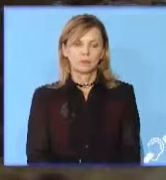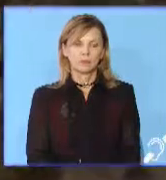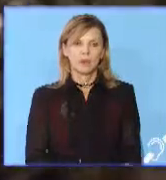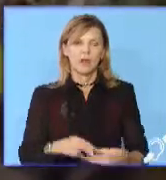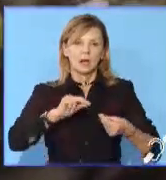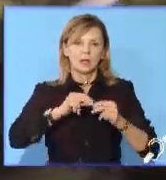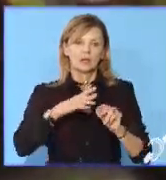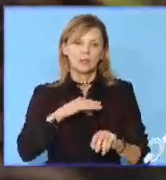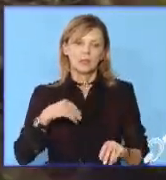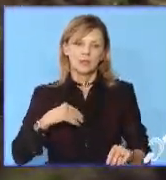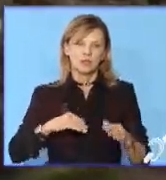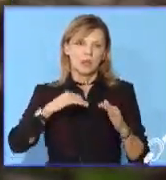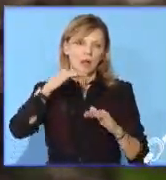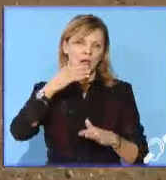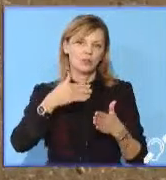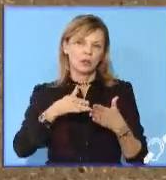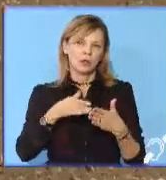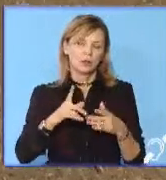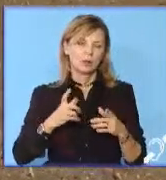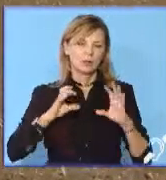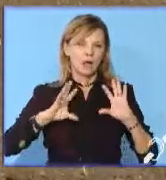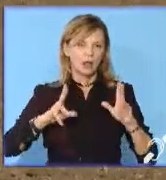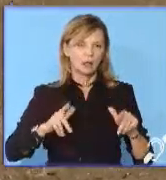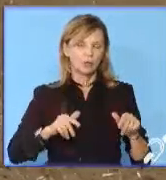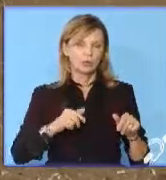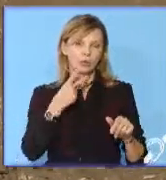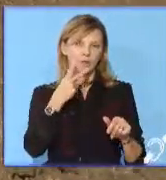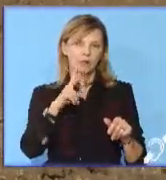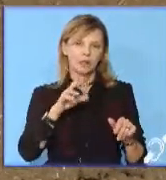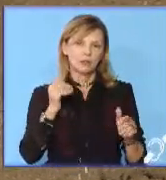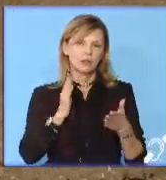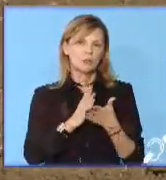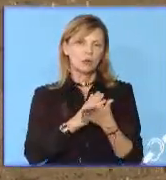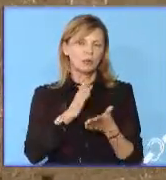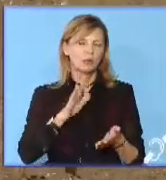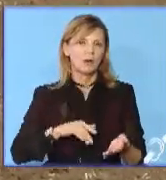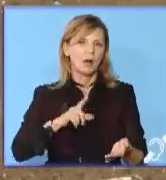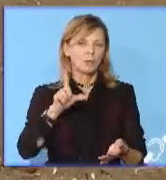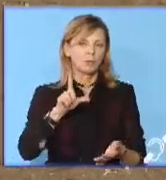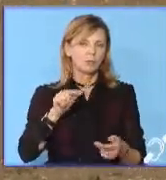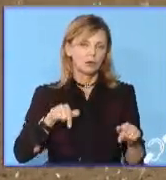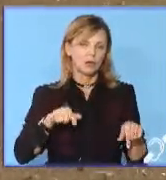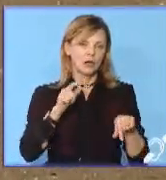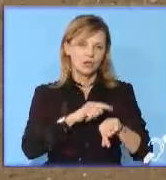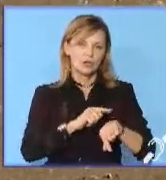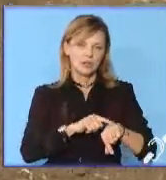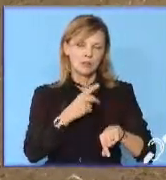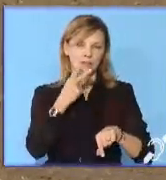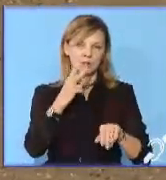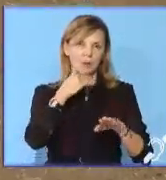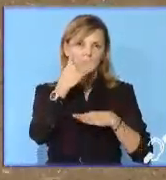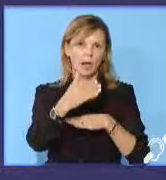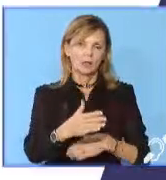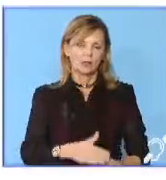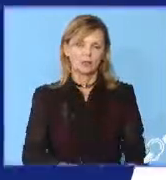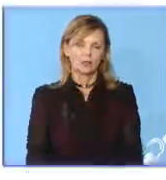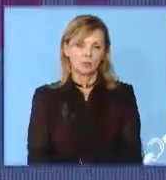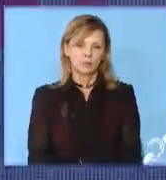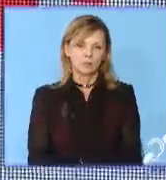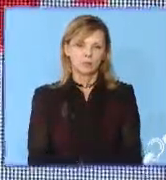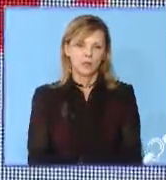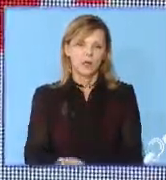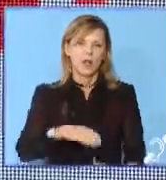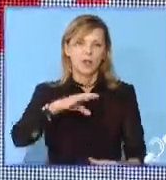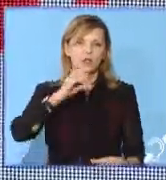Seceda crește cheltuielile din agricultură. Cu ce probleme se confruntă fermierii din Mehedinți în această perioadă, vă spunem imediat.